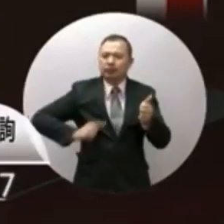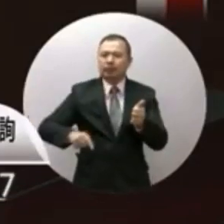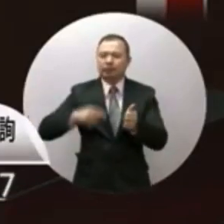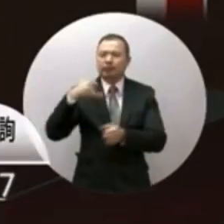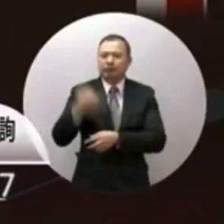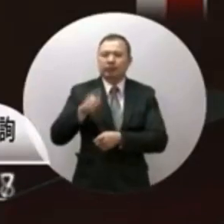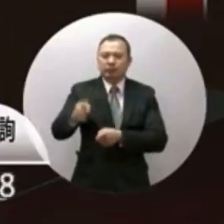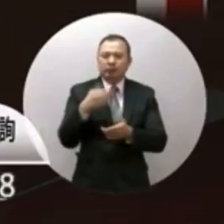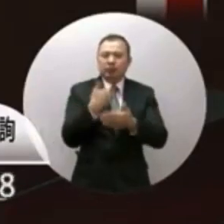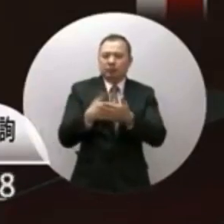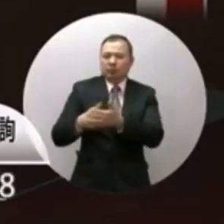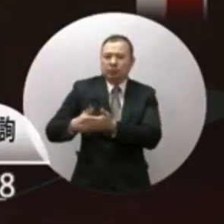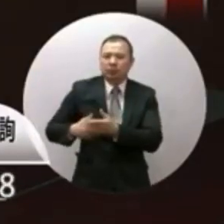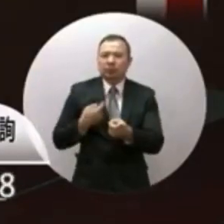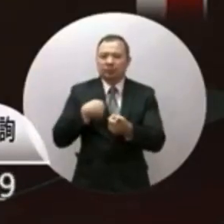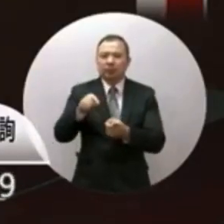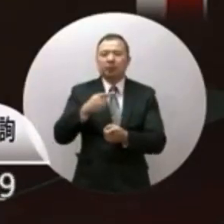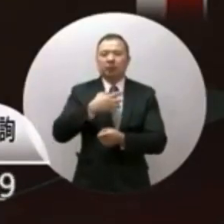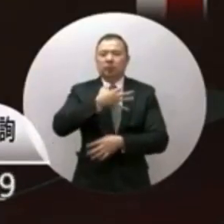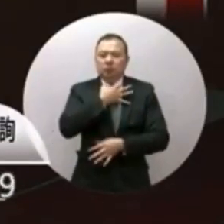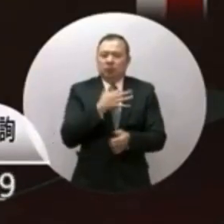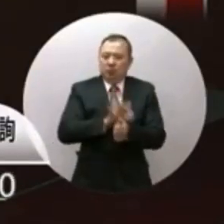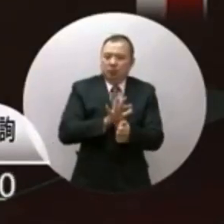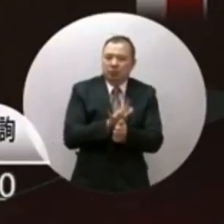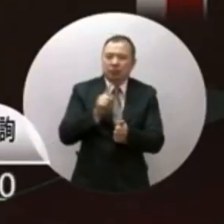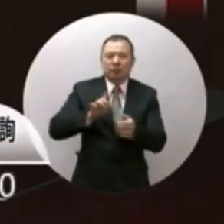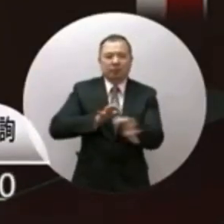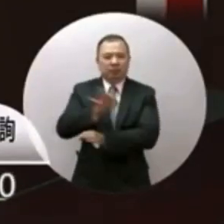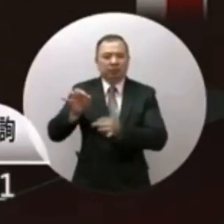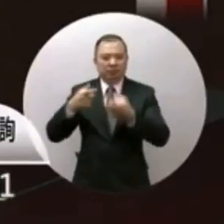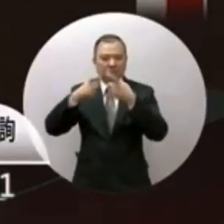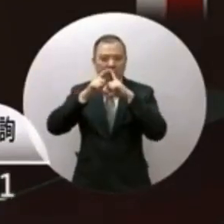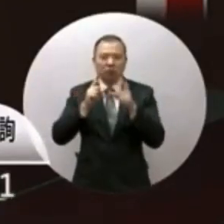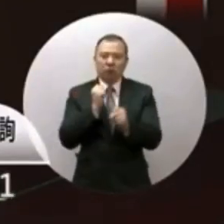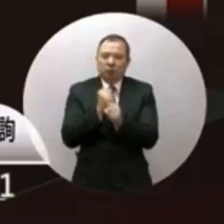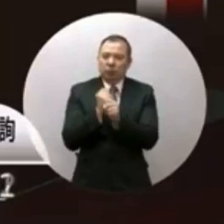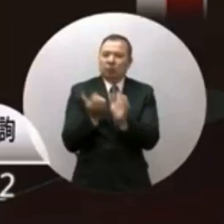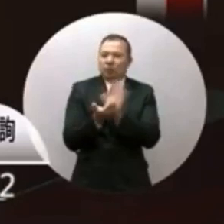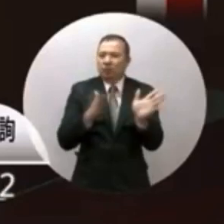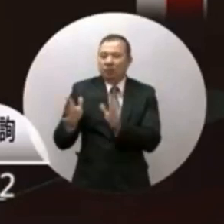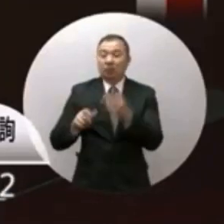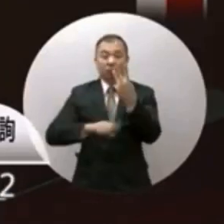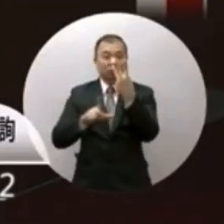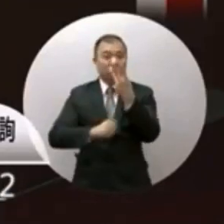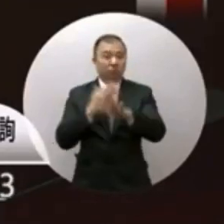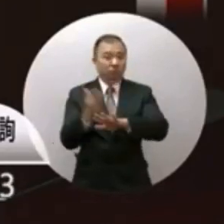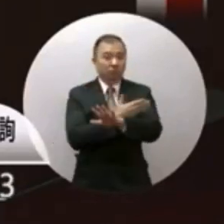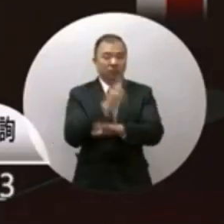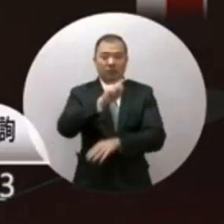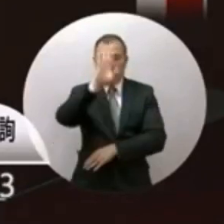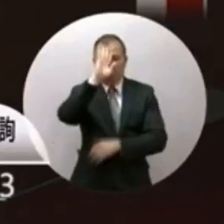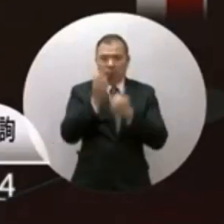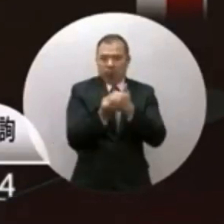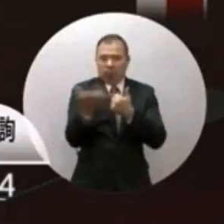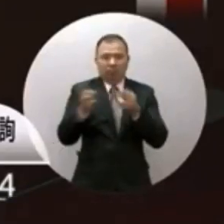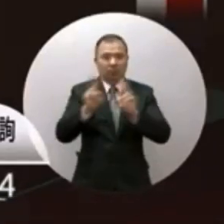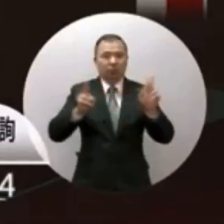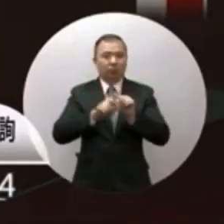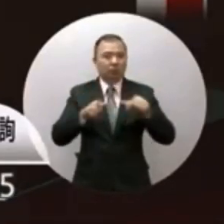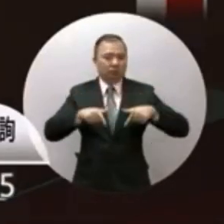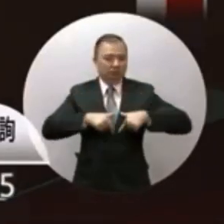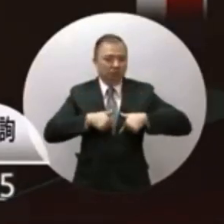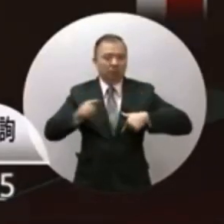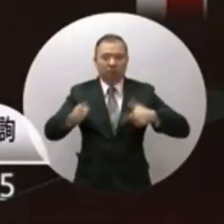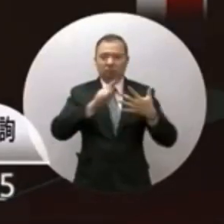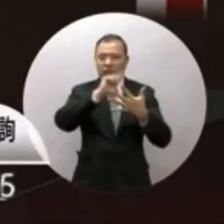困振兴的各项工作。从3月开始，疫情指挥中心就陆续订定各